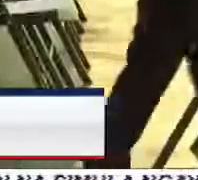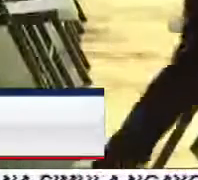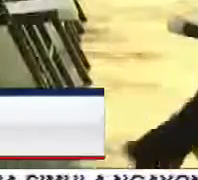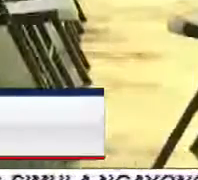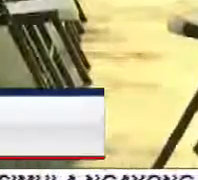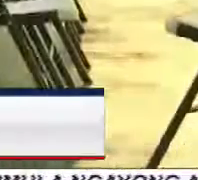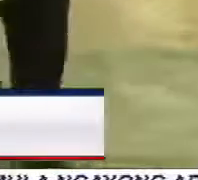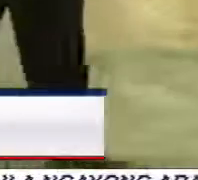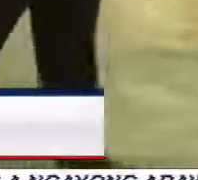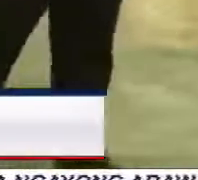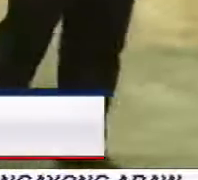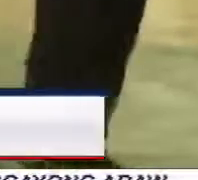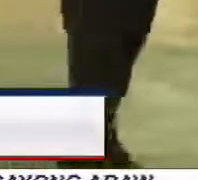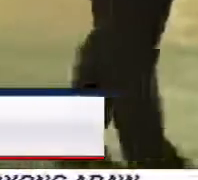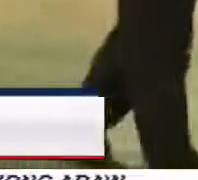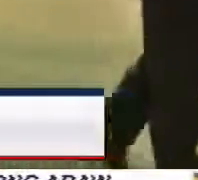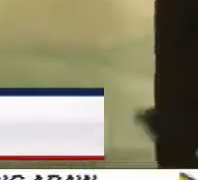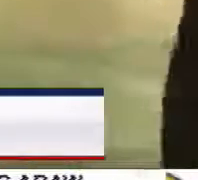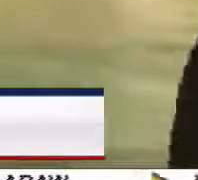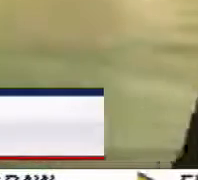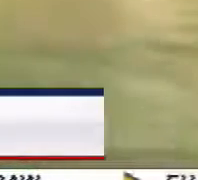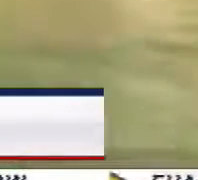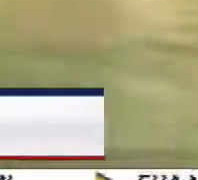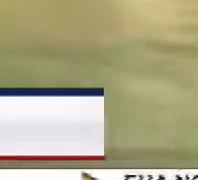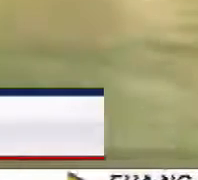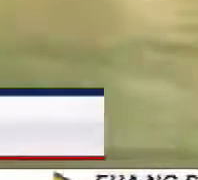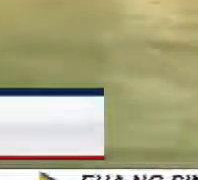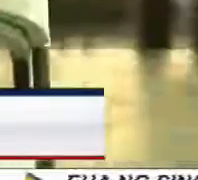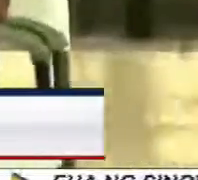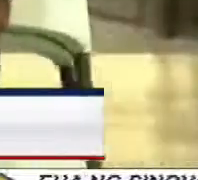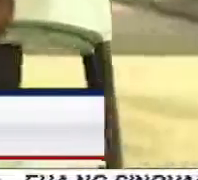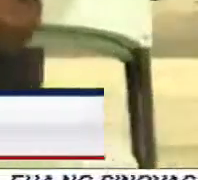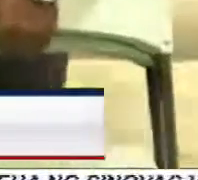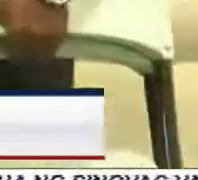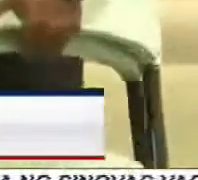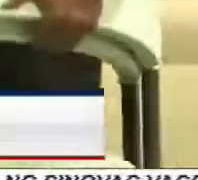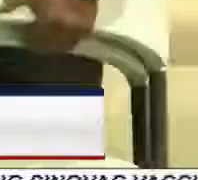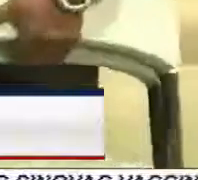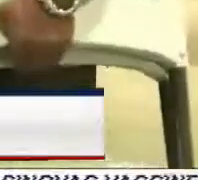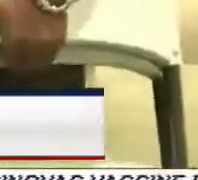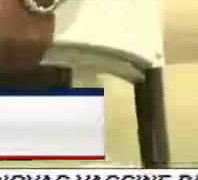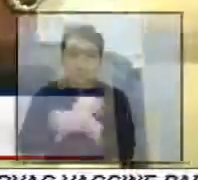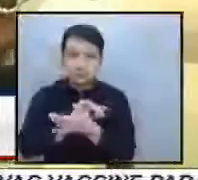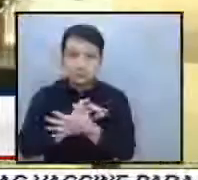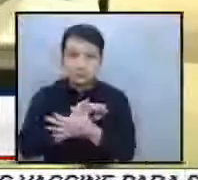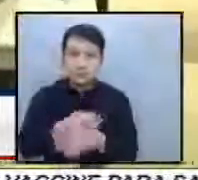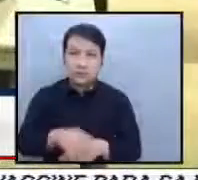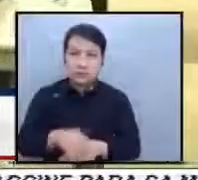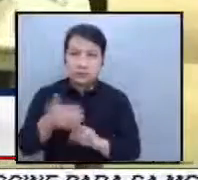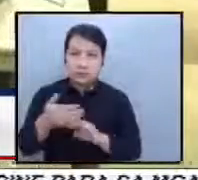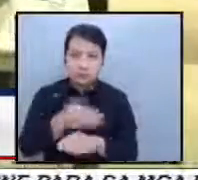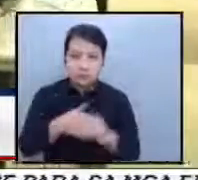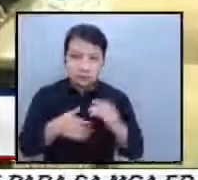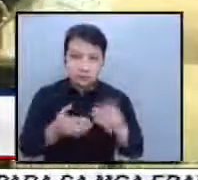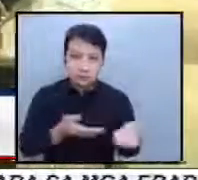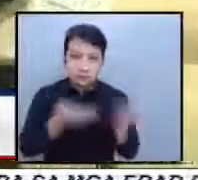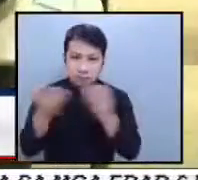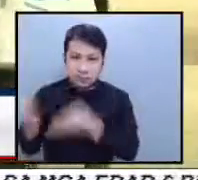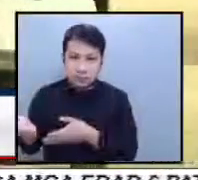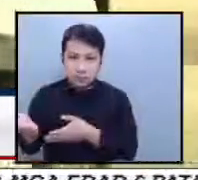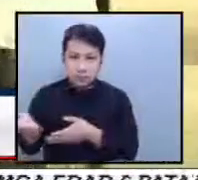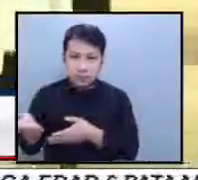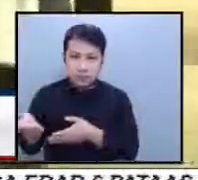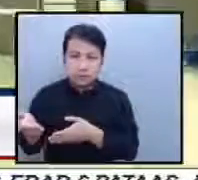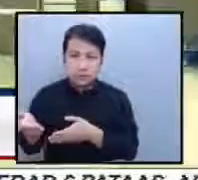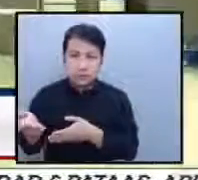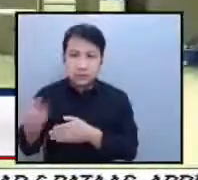ay sasailalim sila sa swab test para matiyak na negatibo sila sa COVID-19 bago ihatid sa kanilang mga probinsya.